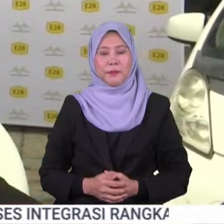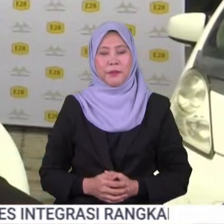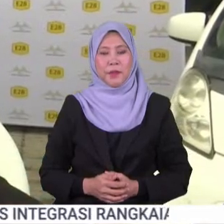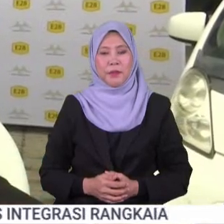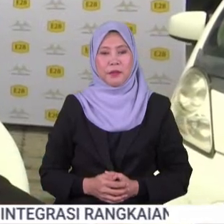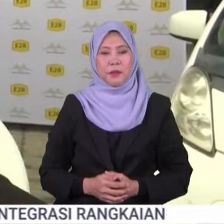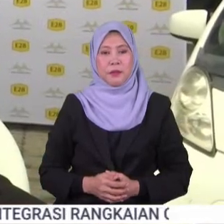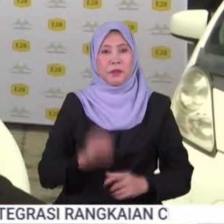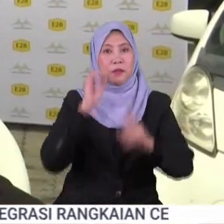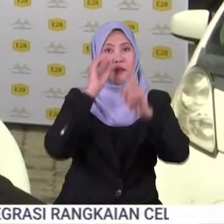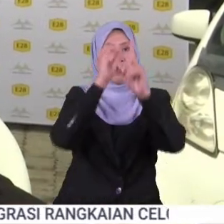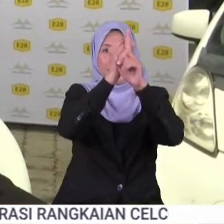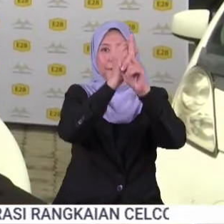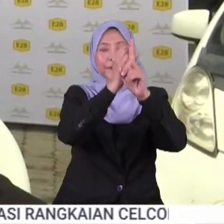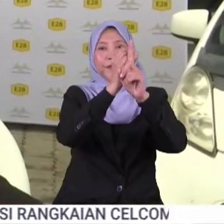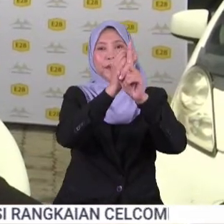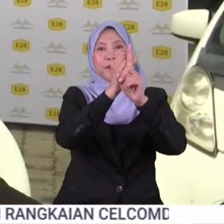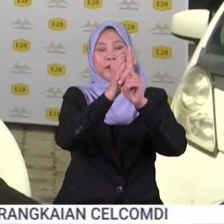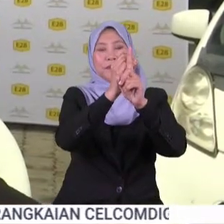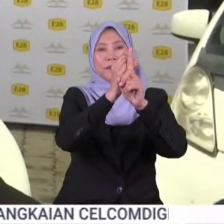Objektif kita membuat